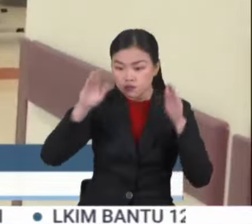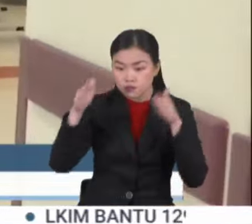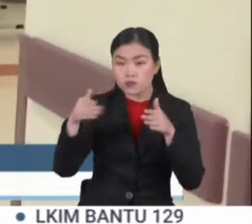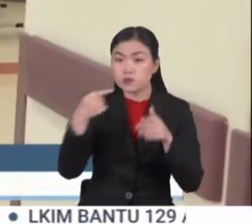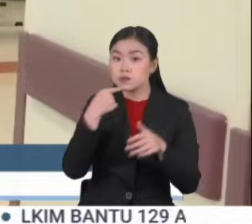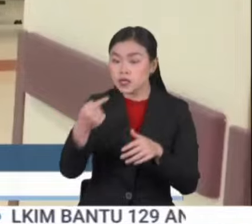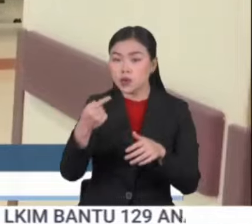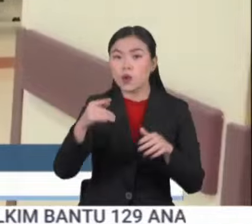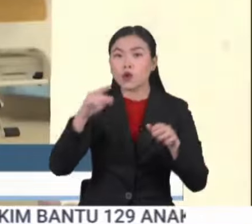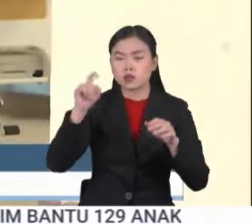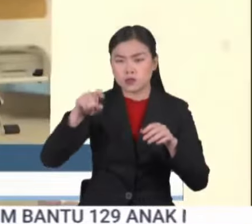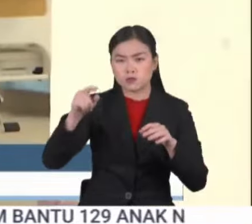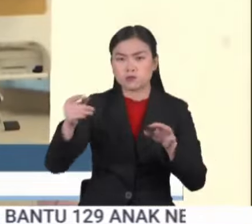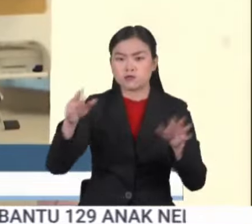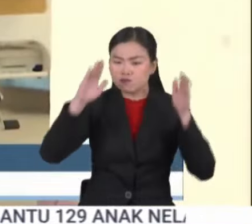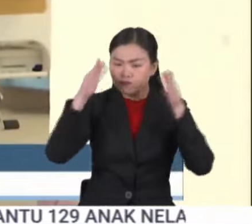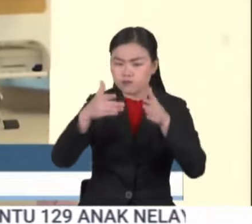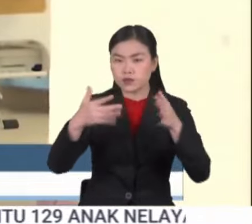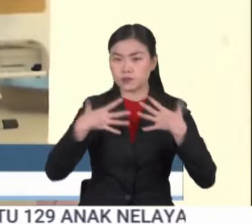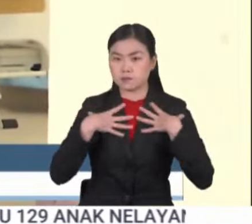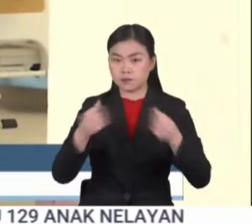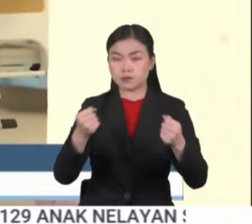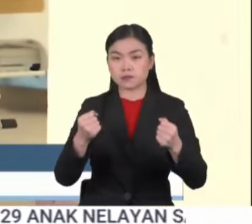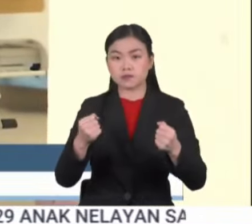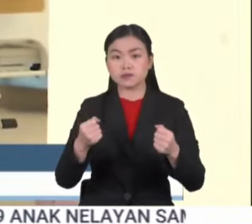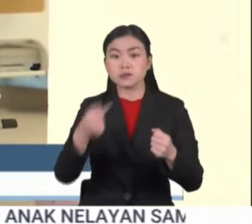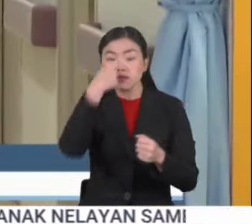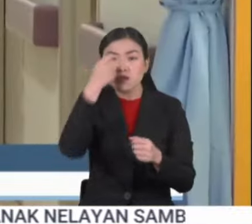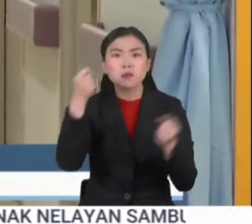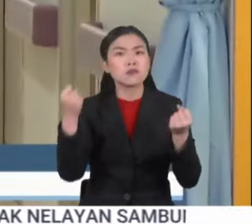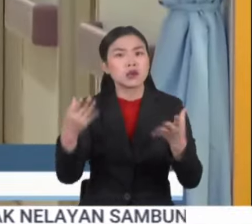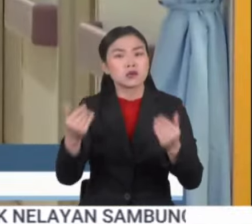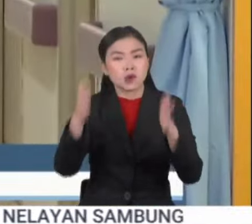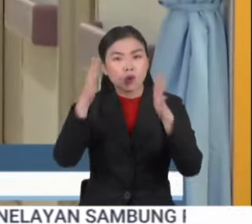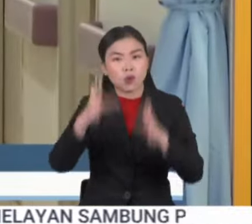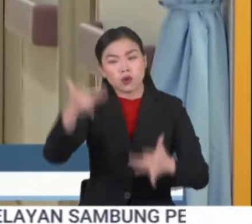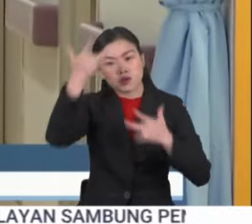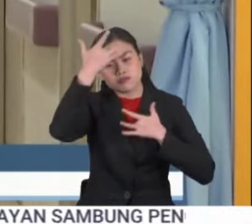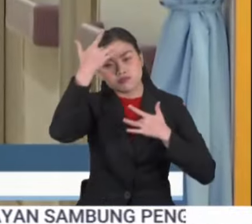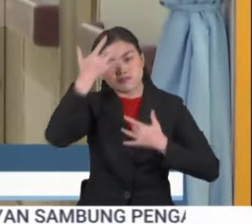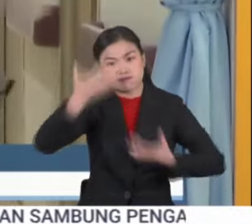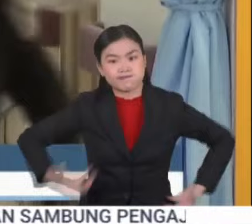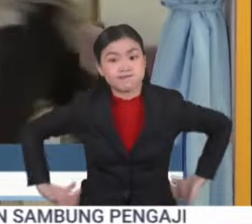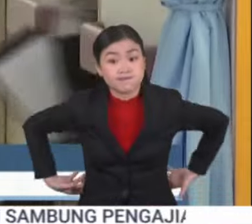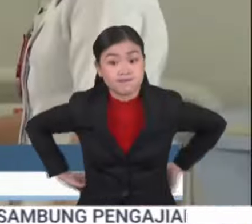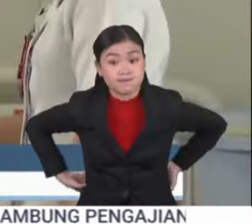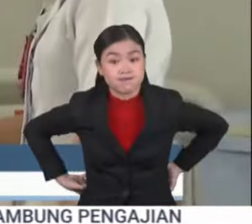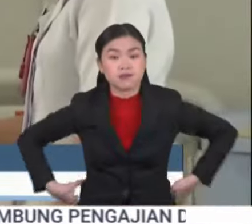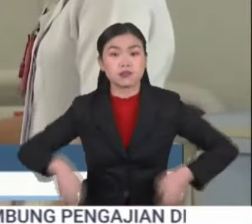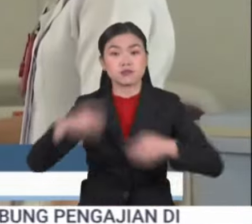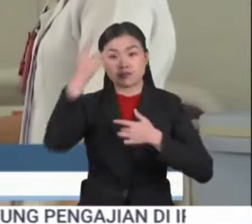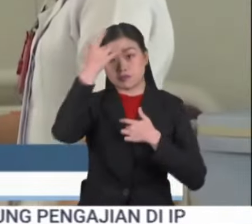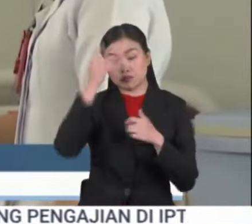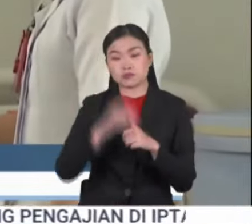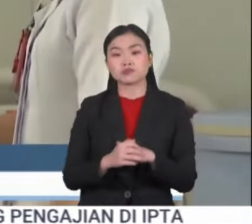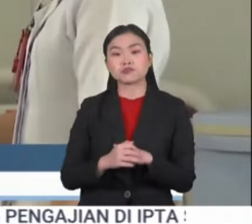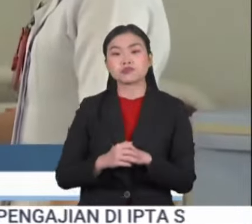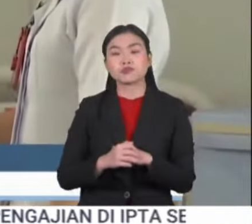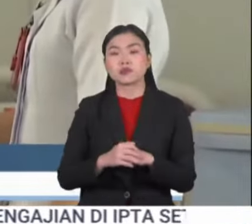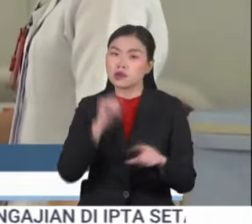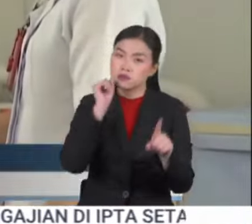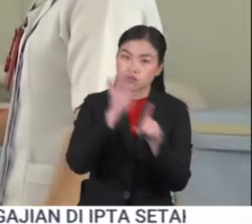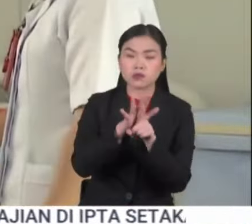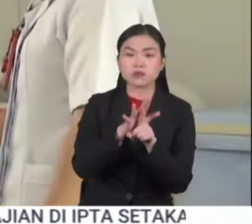mengamalkan gaya hidup sehat. Ia susulan peningkatan bilangan pesakit buah pinggang di negeri ini. Keadaan itu menyumbang kepada